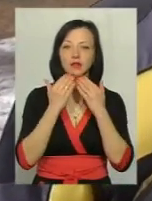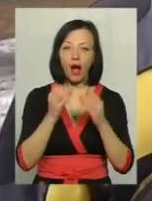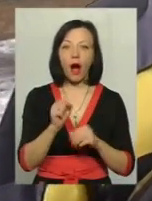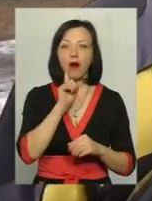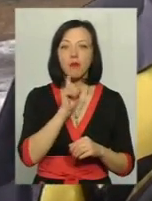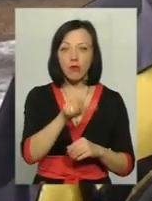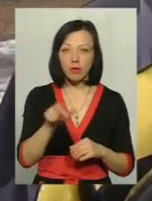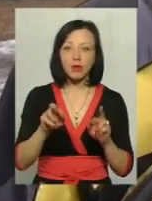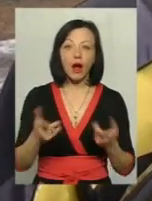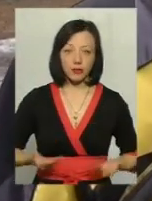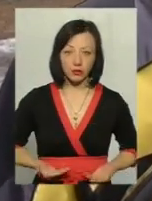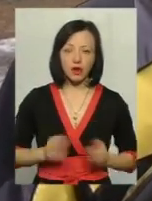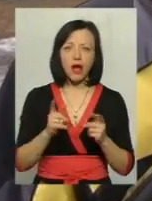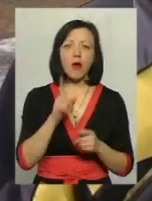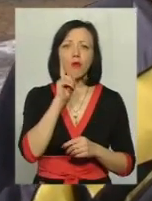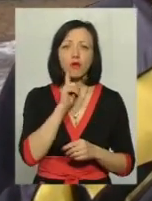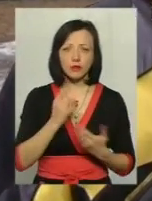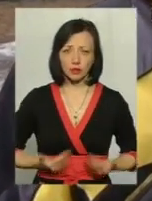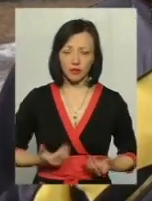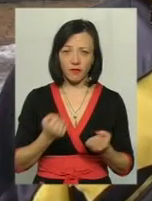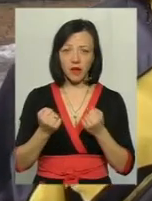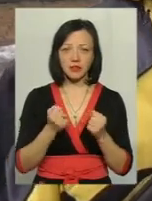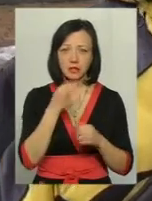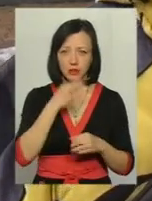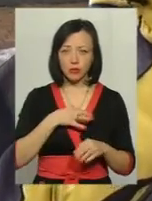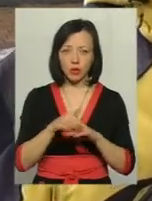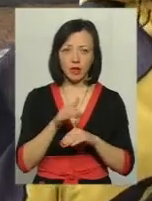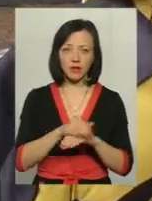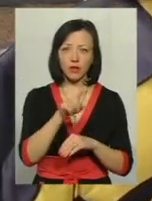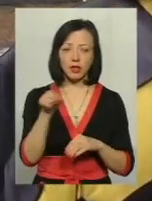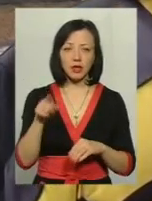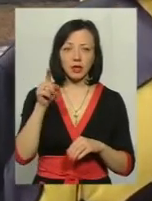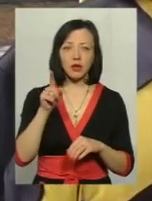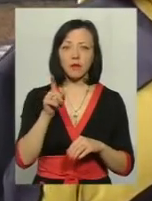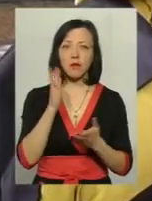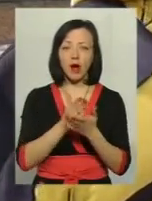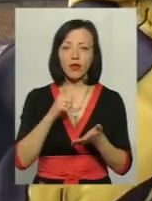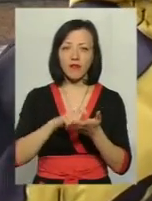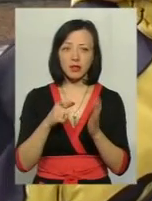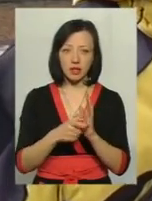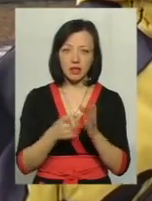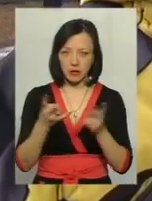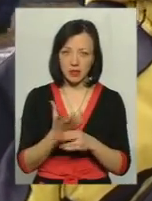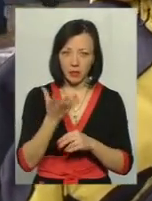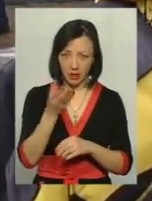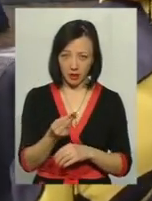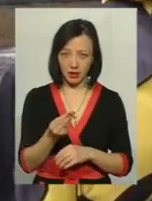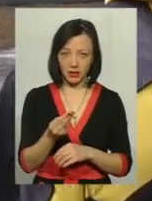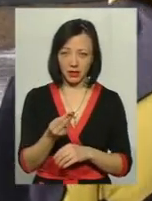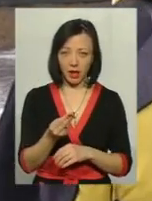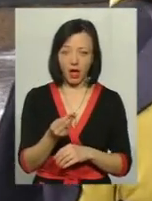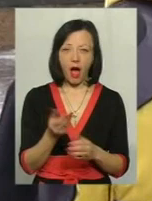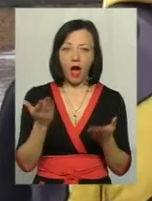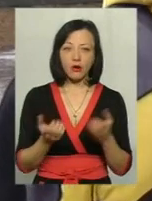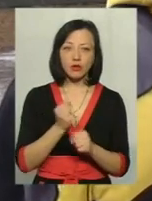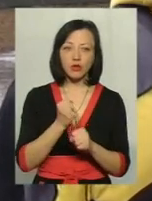молодіж як живе? Як молодіжі виживати? Скажіть, будь ласка, як вони навіть мають ту квартиру, то її треба заплатити? А якщо